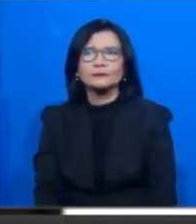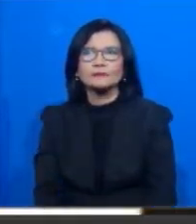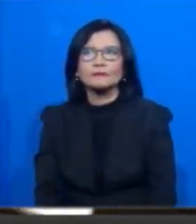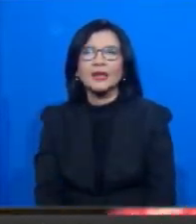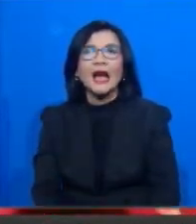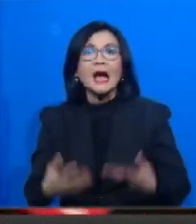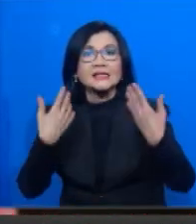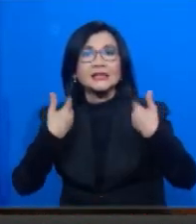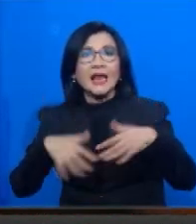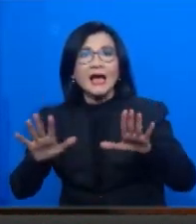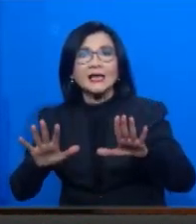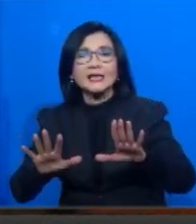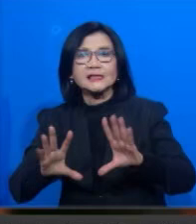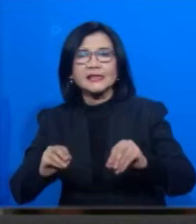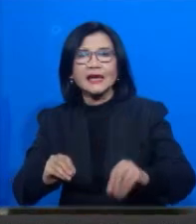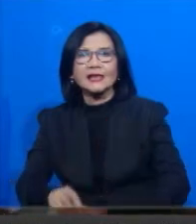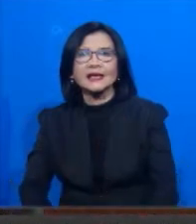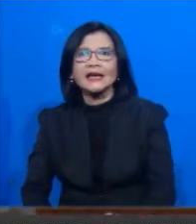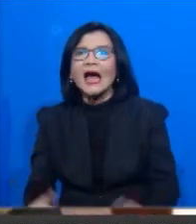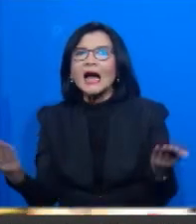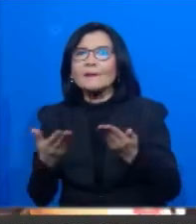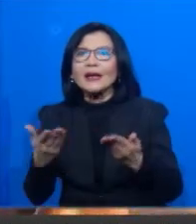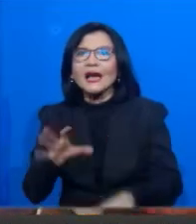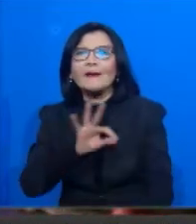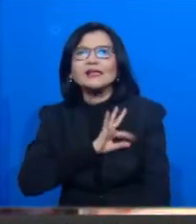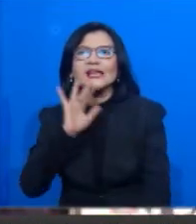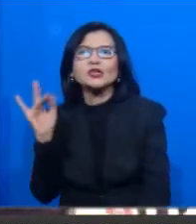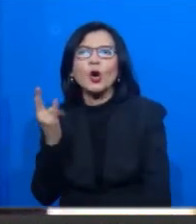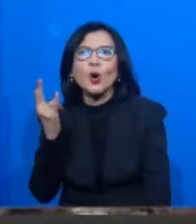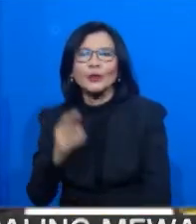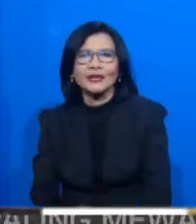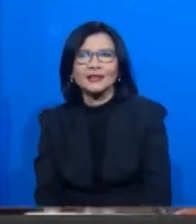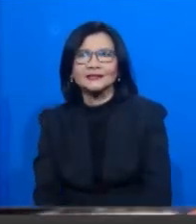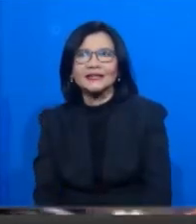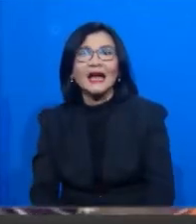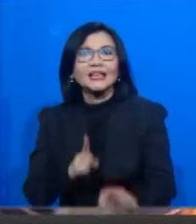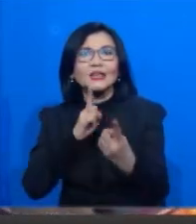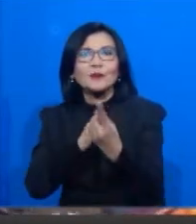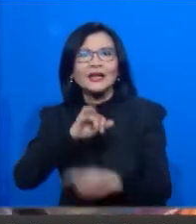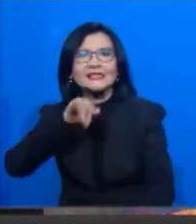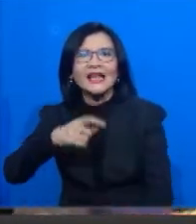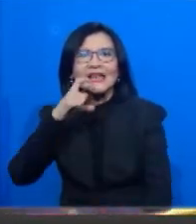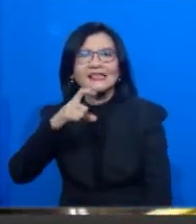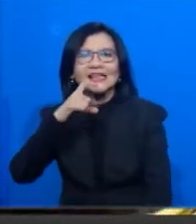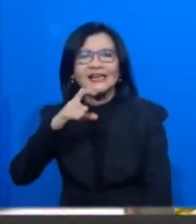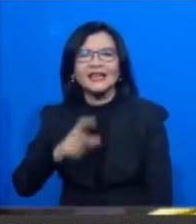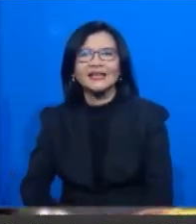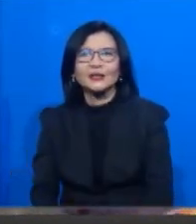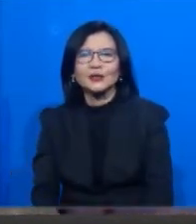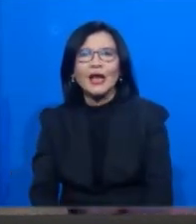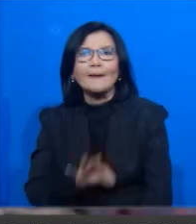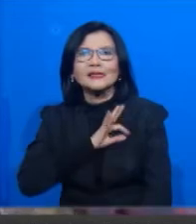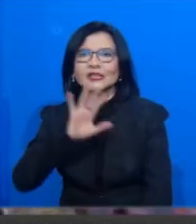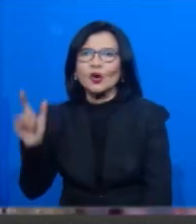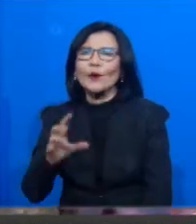Setelah purna tugas, akan kemanakah Presiden ketujuh ini? Ditemui di kawasan JCC Senayan, Jakarta pada Selasa siang, Presiden